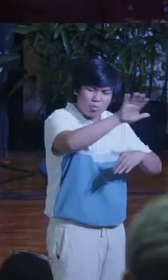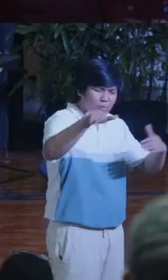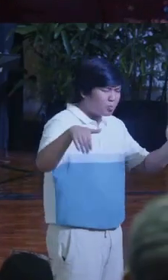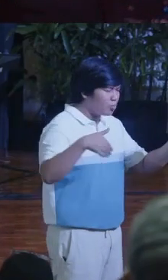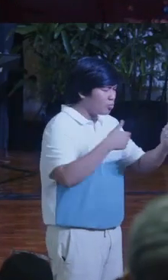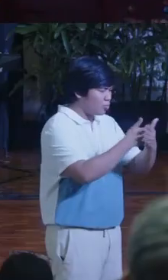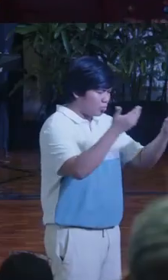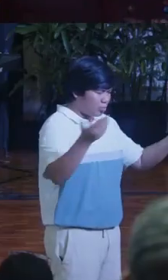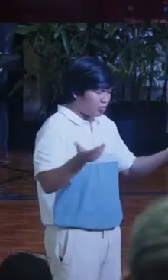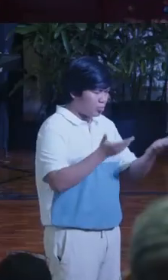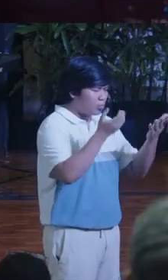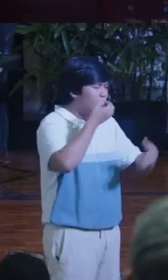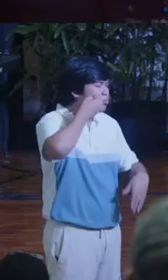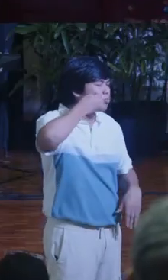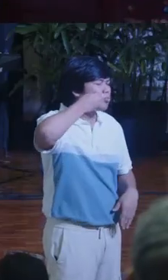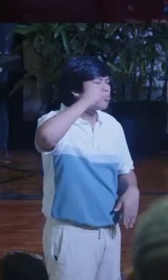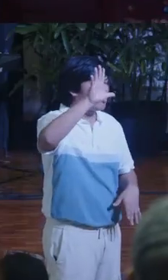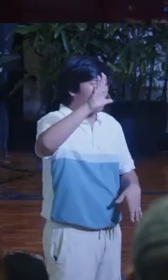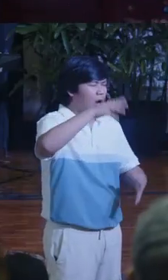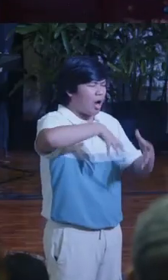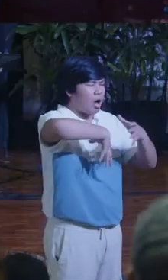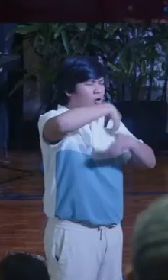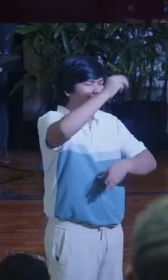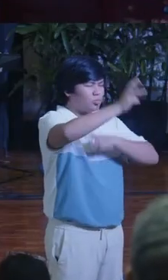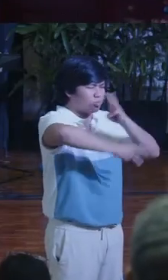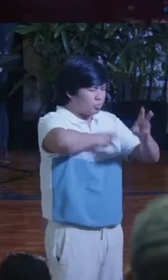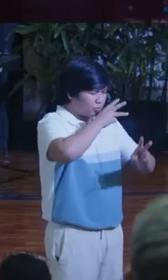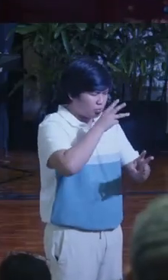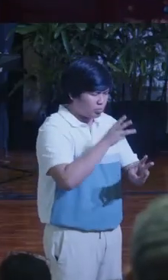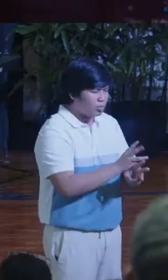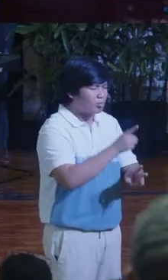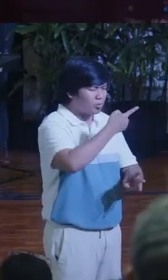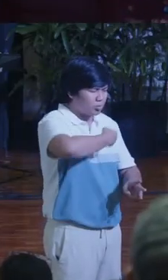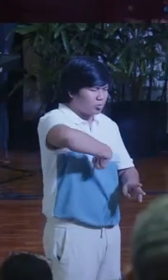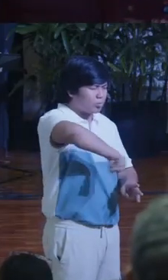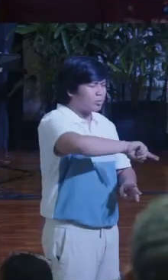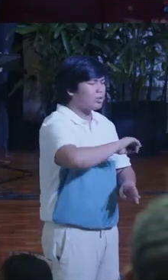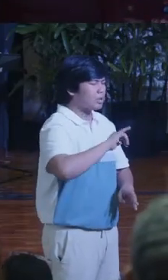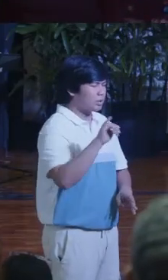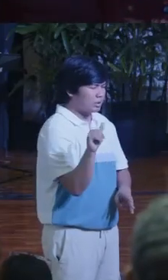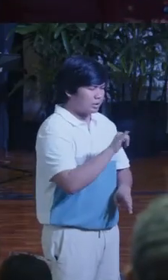aming paghayo sa mundong ito, kami ay maging mga